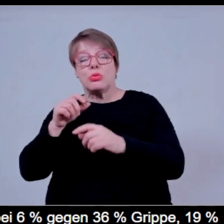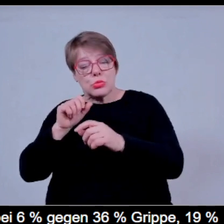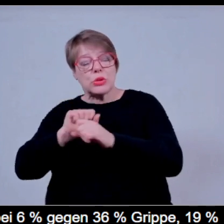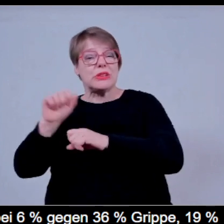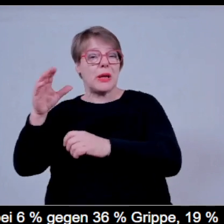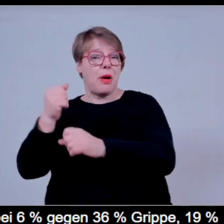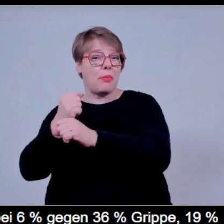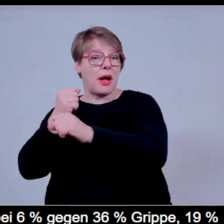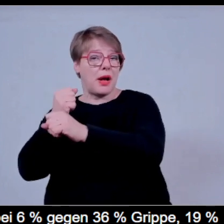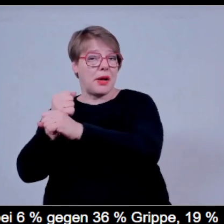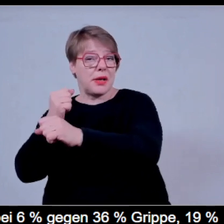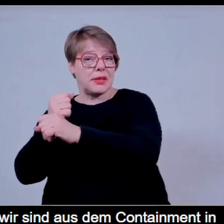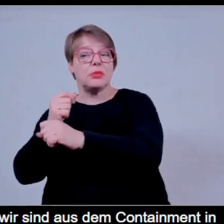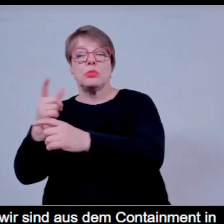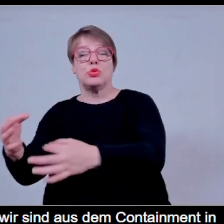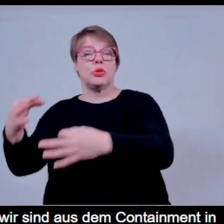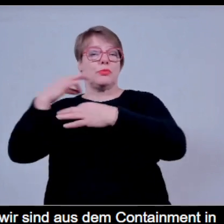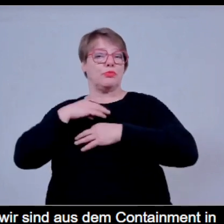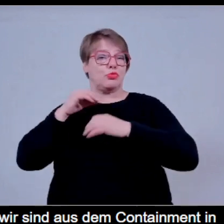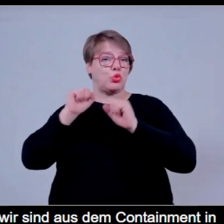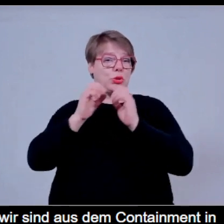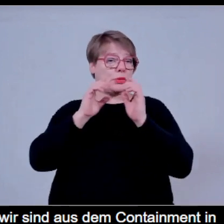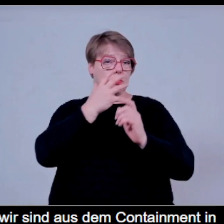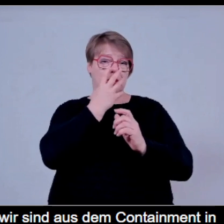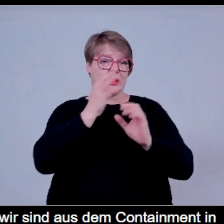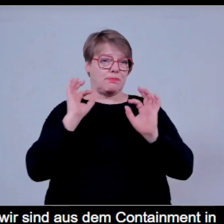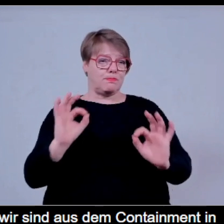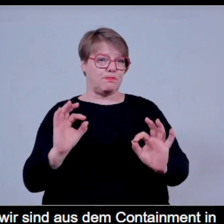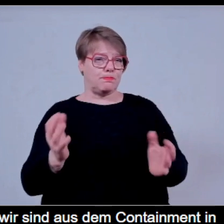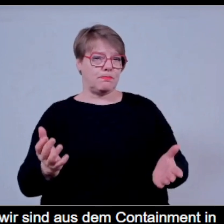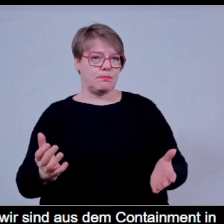andere Dinge, ist die Maske ein gutes Mittel und jeder kann davon Gebrauch machen.